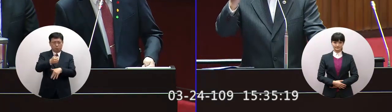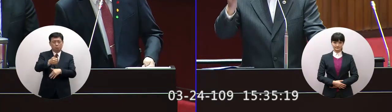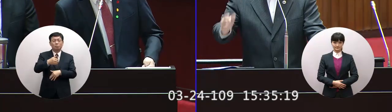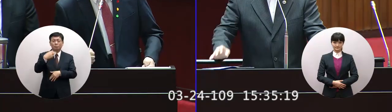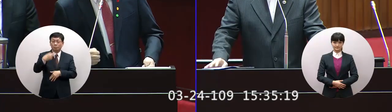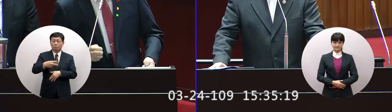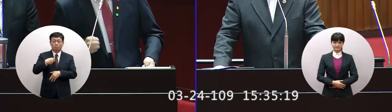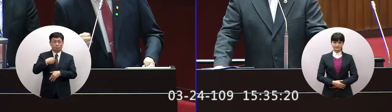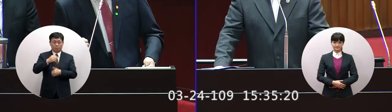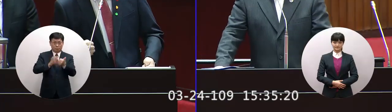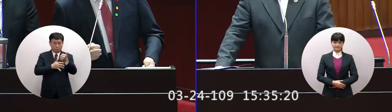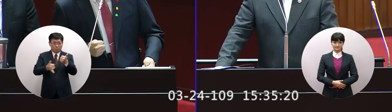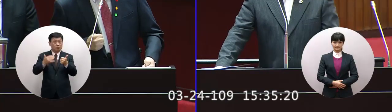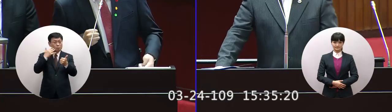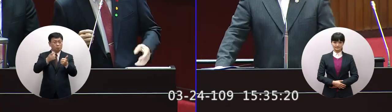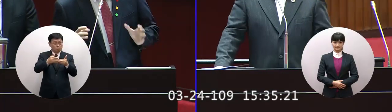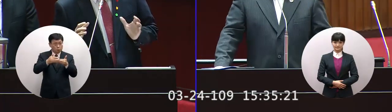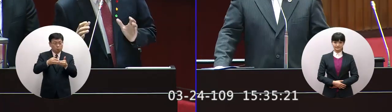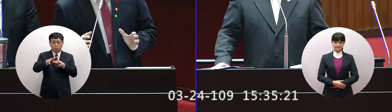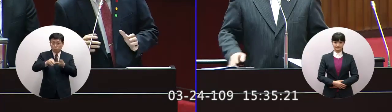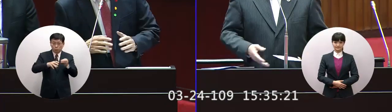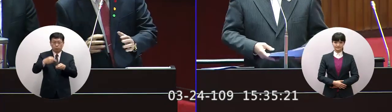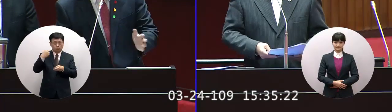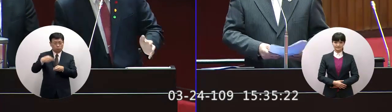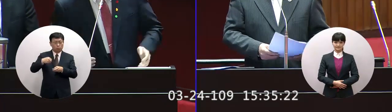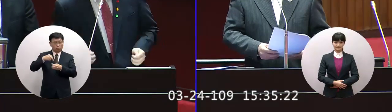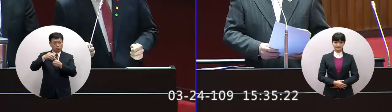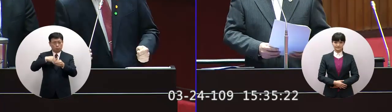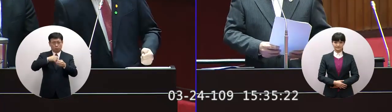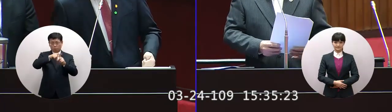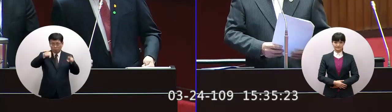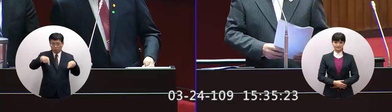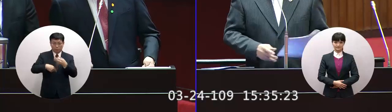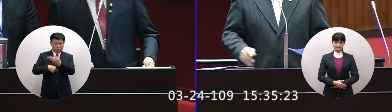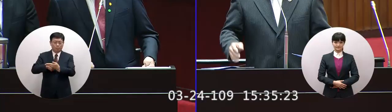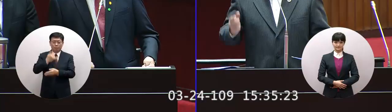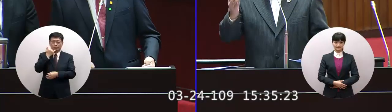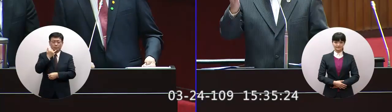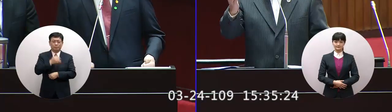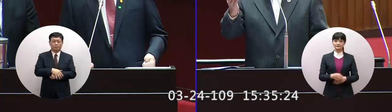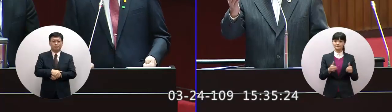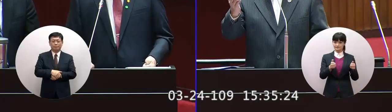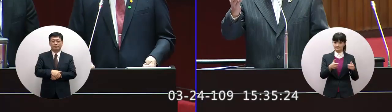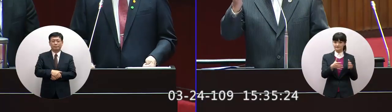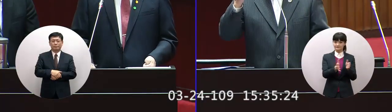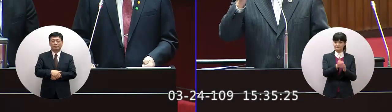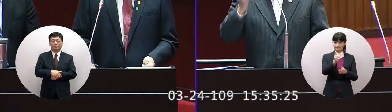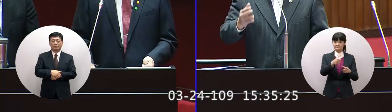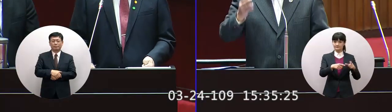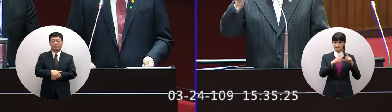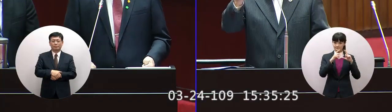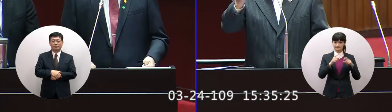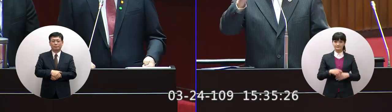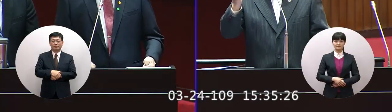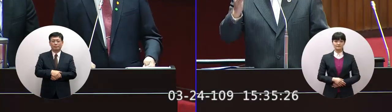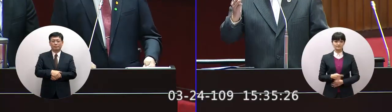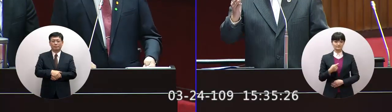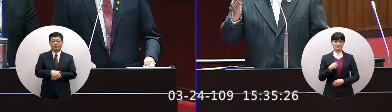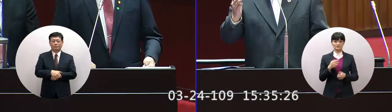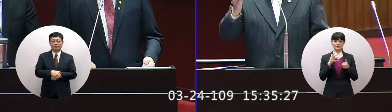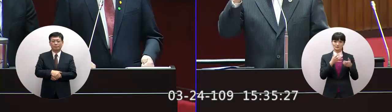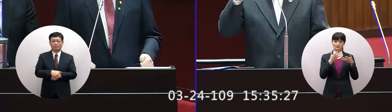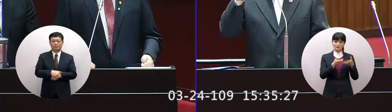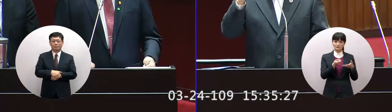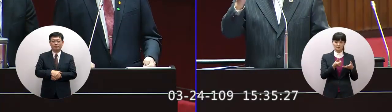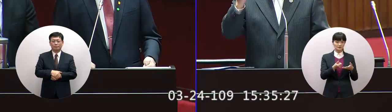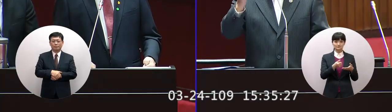那委员如果说要那个，我就再安排一份资料给委员。 谢谢部长的回答。我问的重点不是这